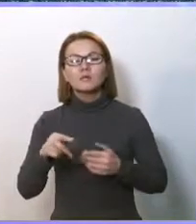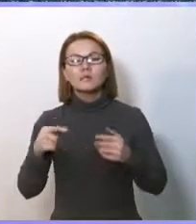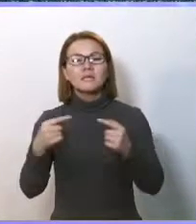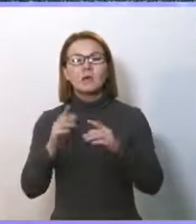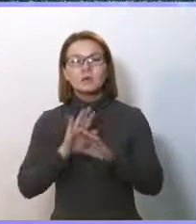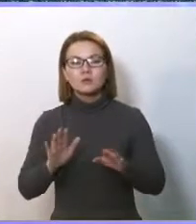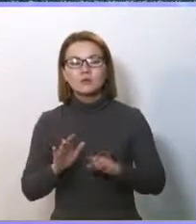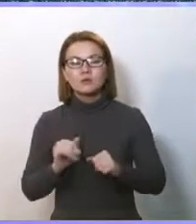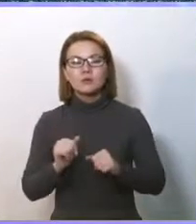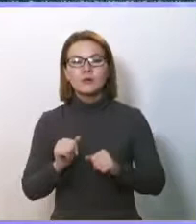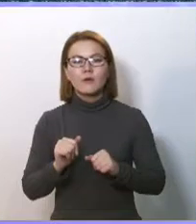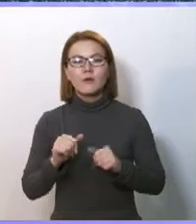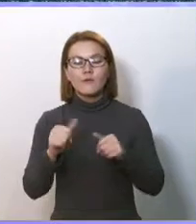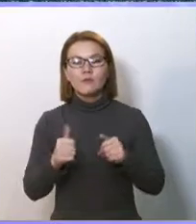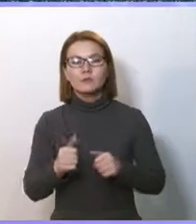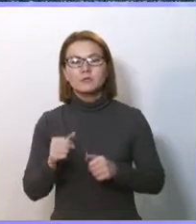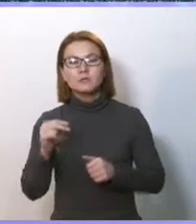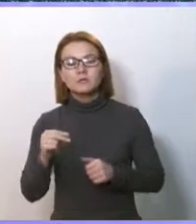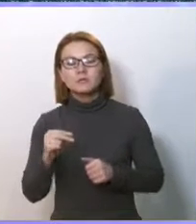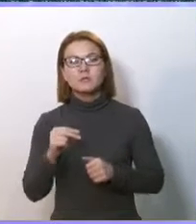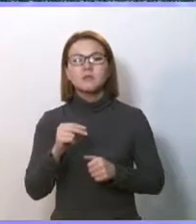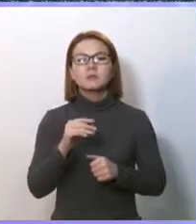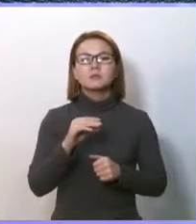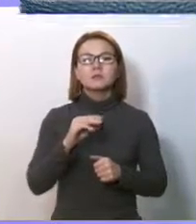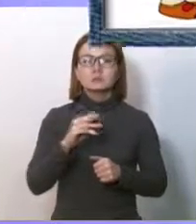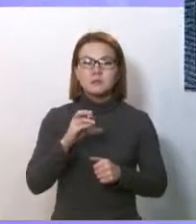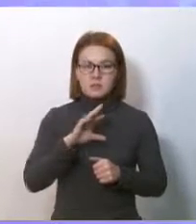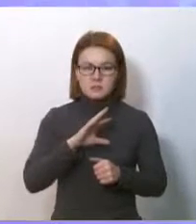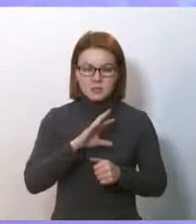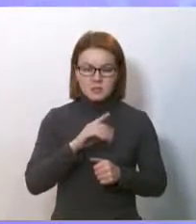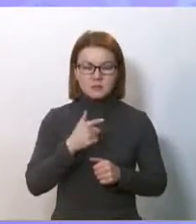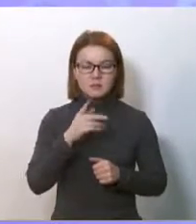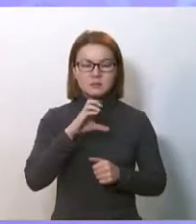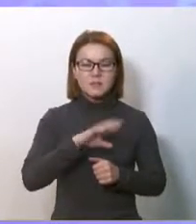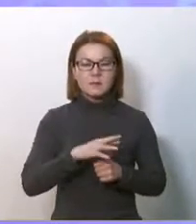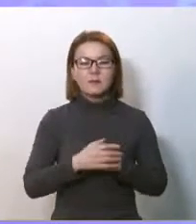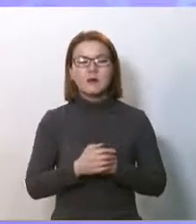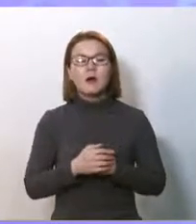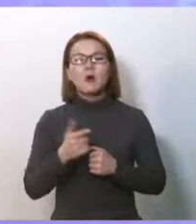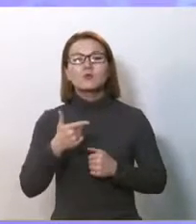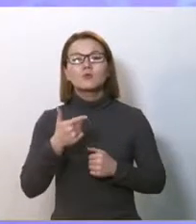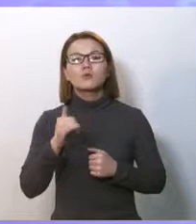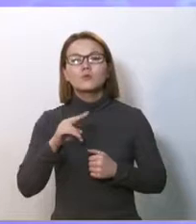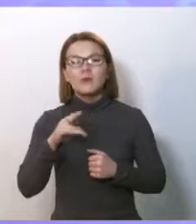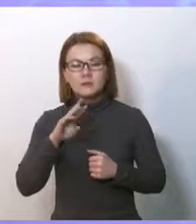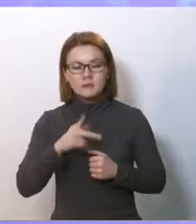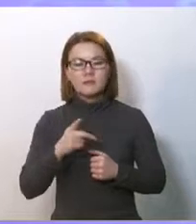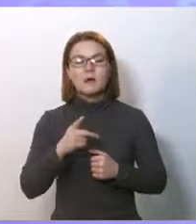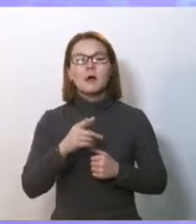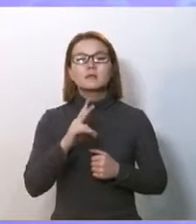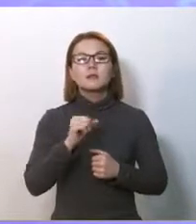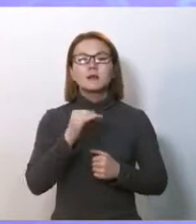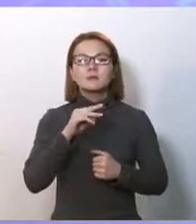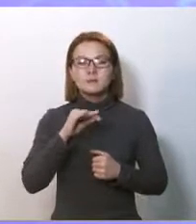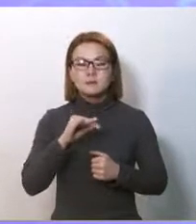Т, ти, ч, ся. Гулять, найти,